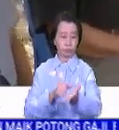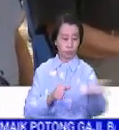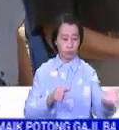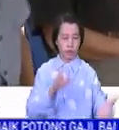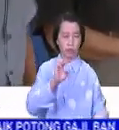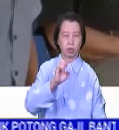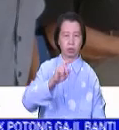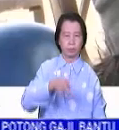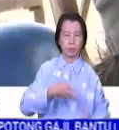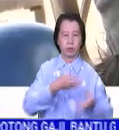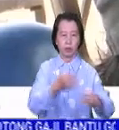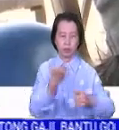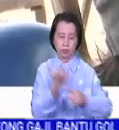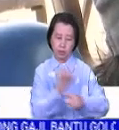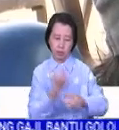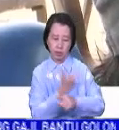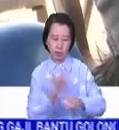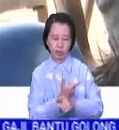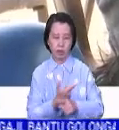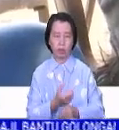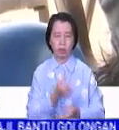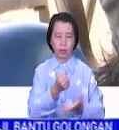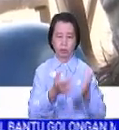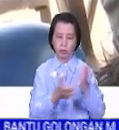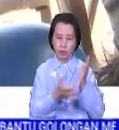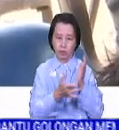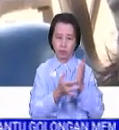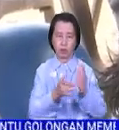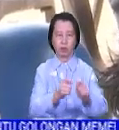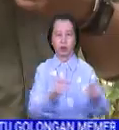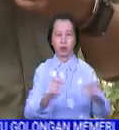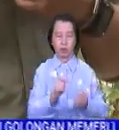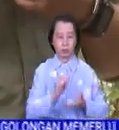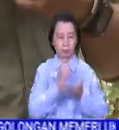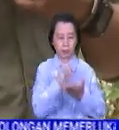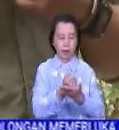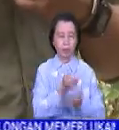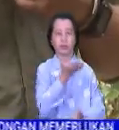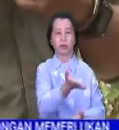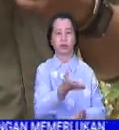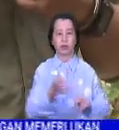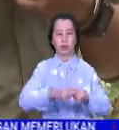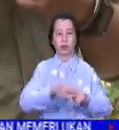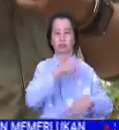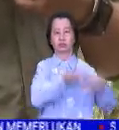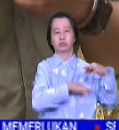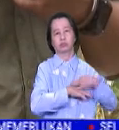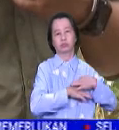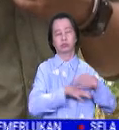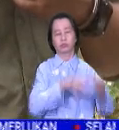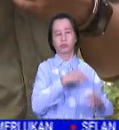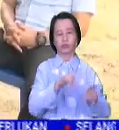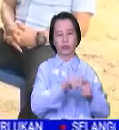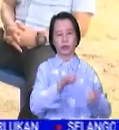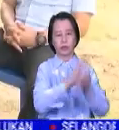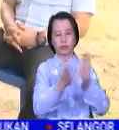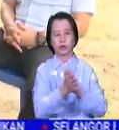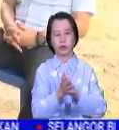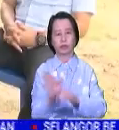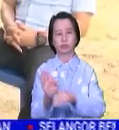menahkanendan di teknologi dan tempat untuk membantu mereka Menambah pendapatan seterusnya